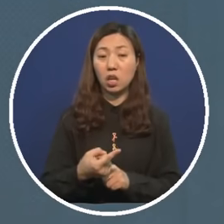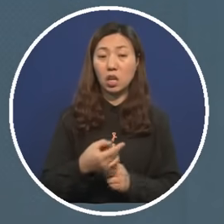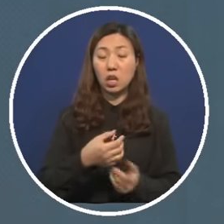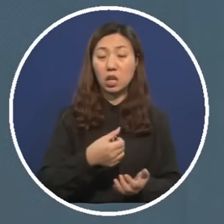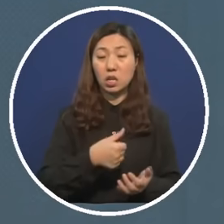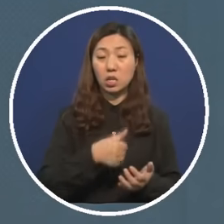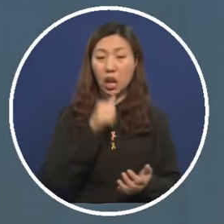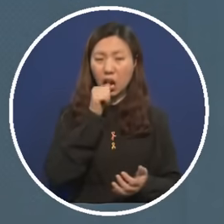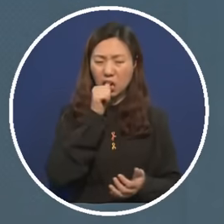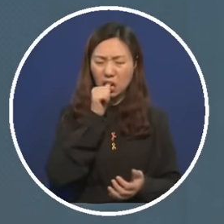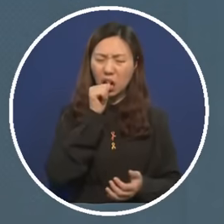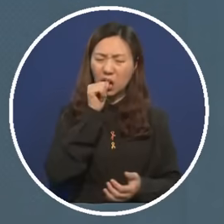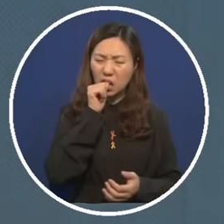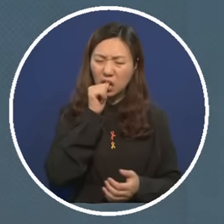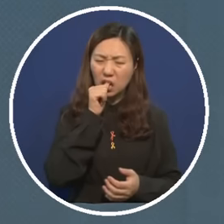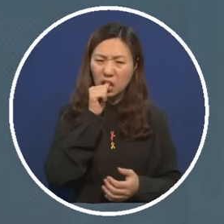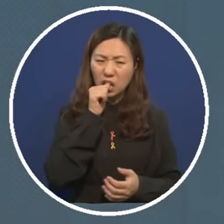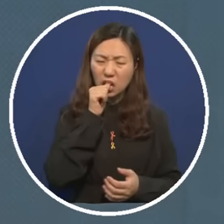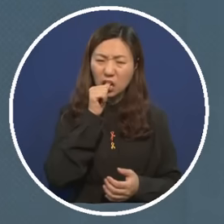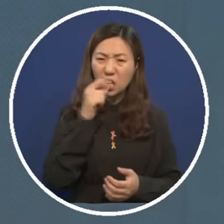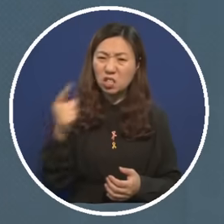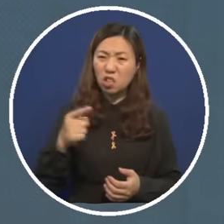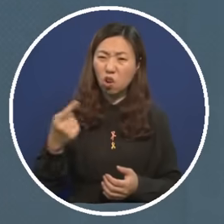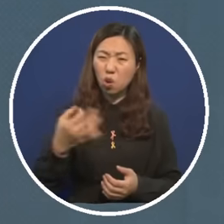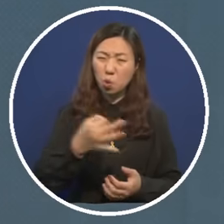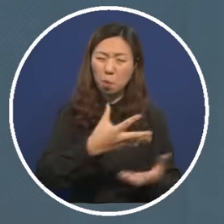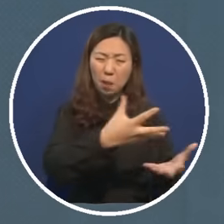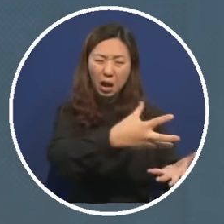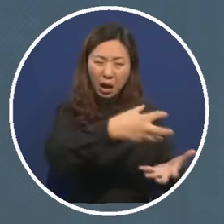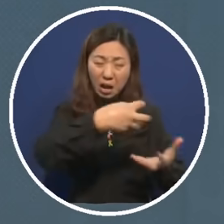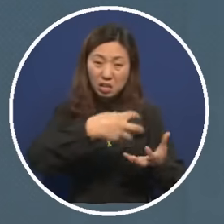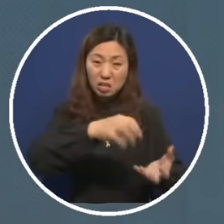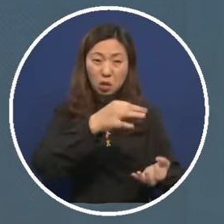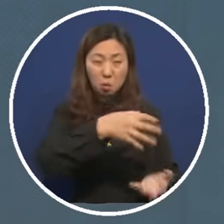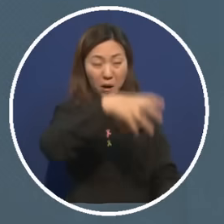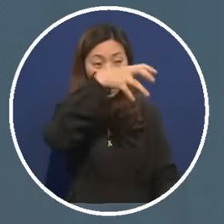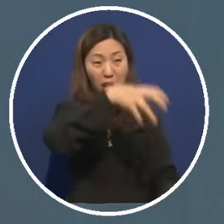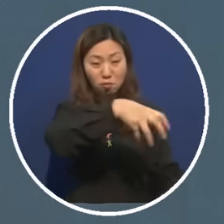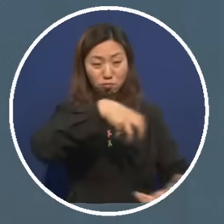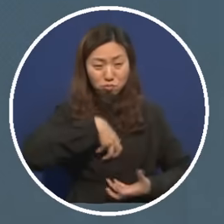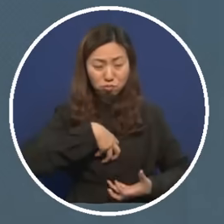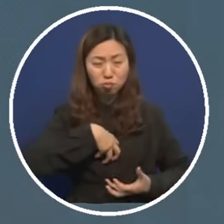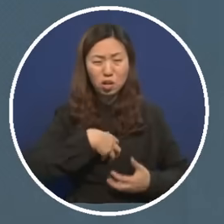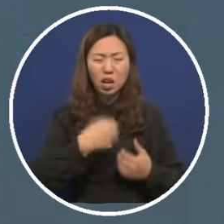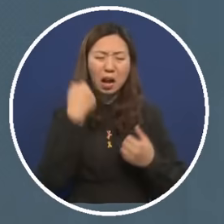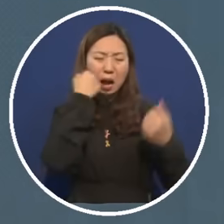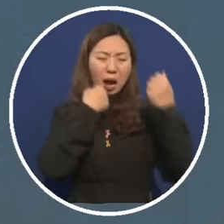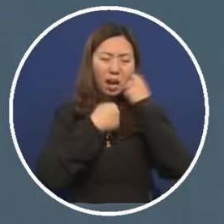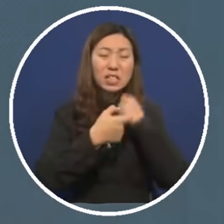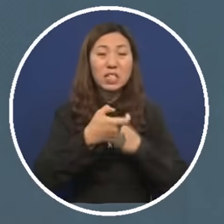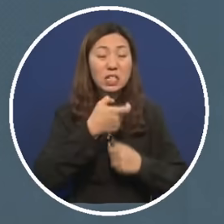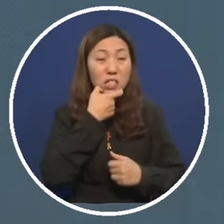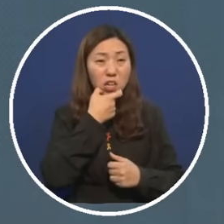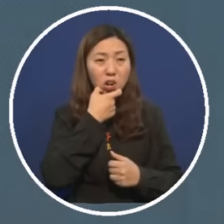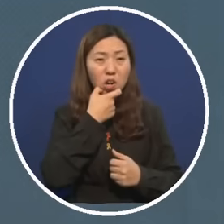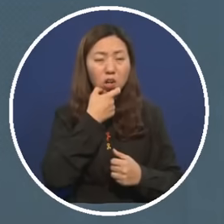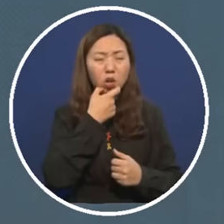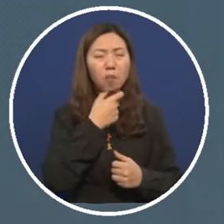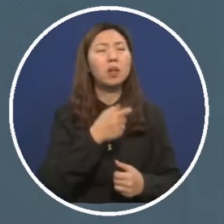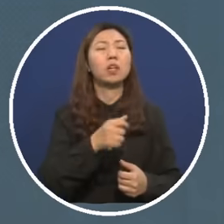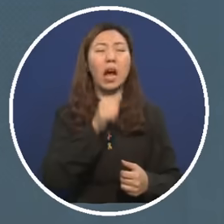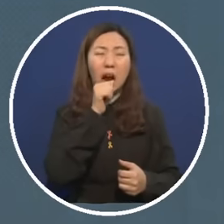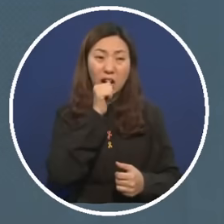폭행하는 인간은 싫다. 바람 미운 인간은 싫다. 이러면 어떻게 하면 된다? 안녕히 계세요. 이러면